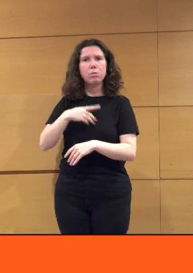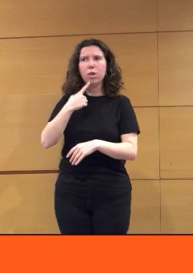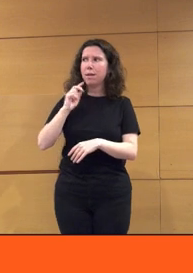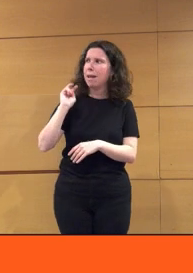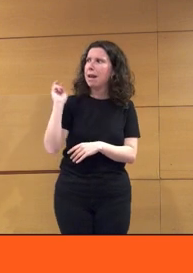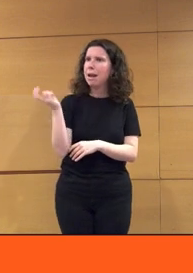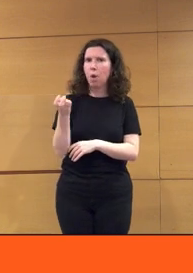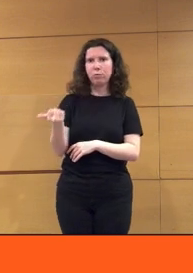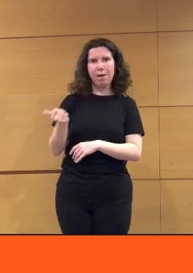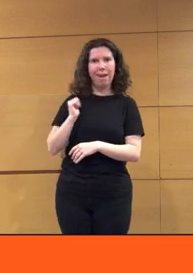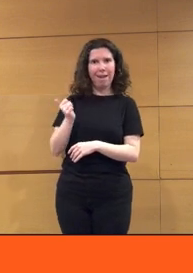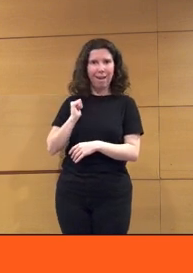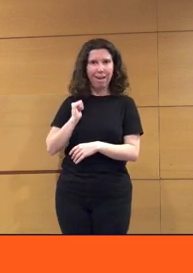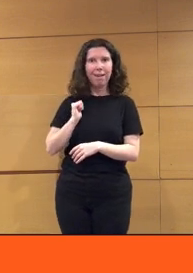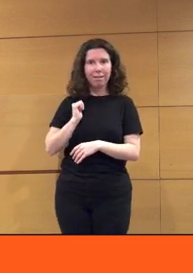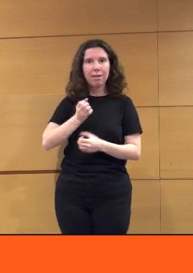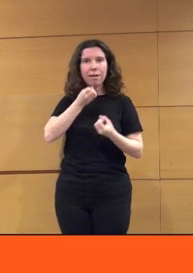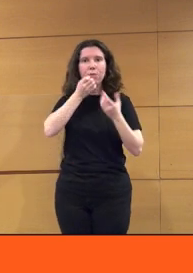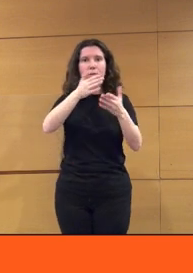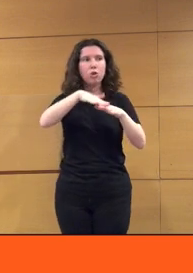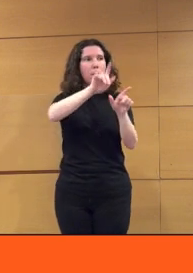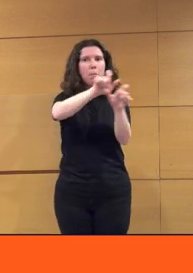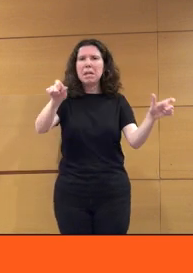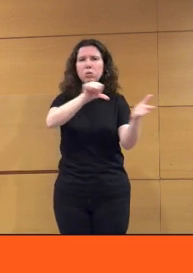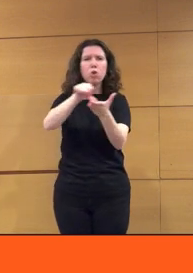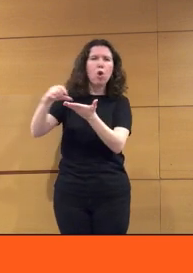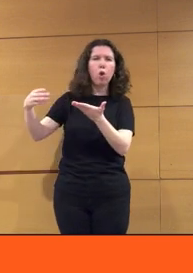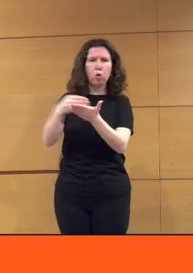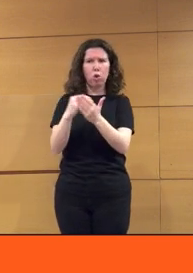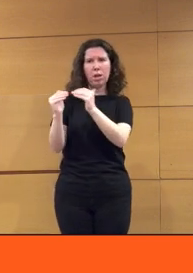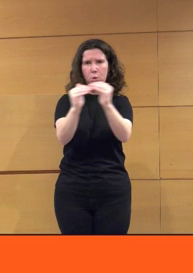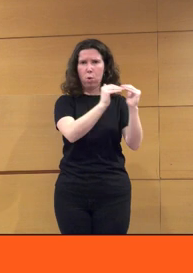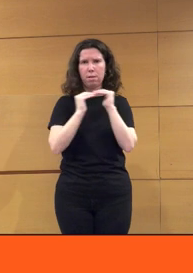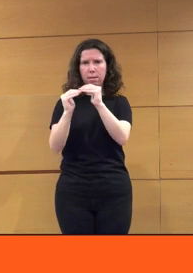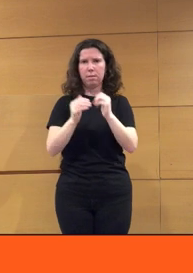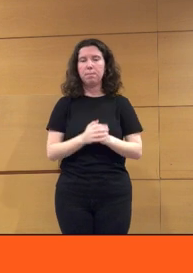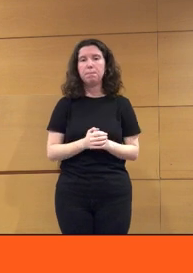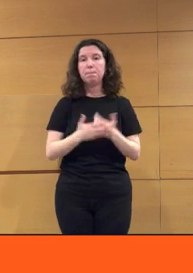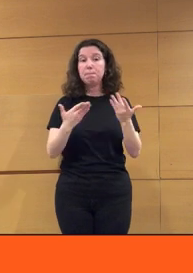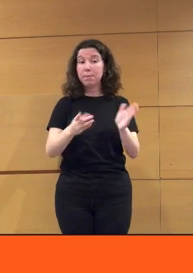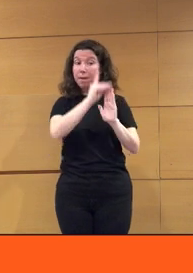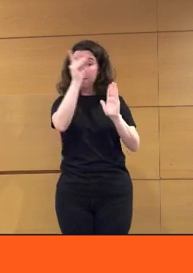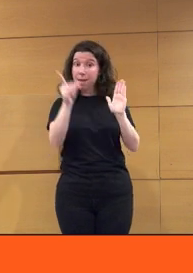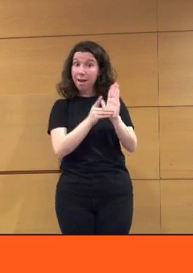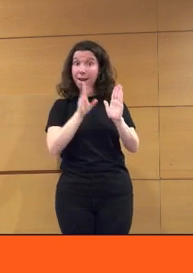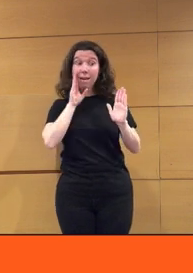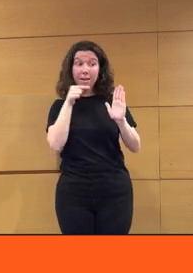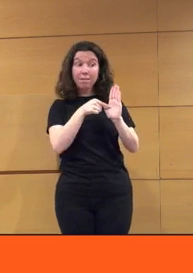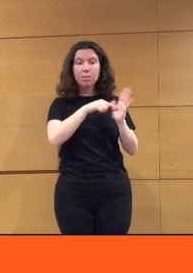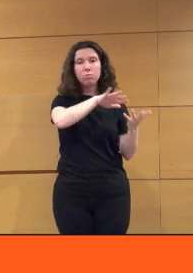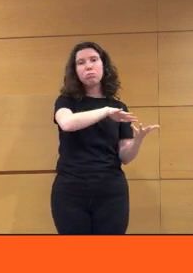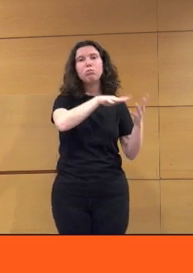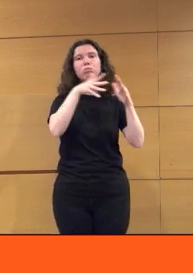la informació a tota la ciutadania en condicions d'igualtat. Aquest decret s'aplica als llocs web, a